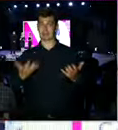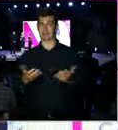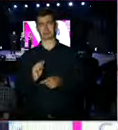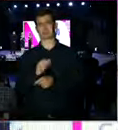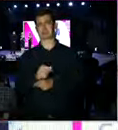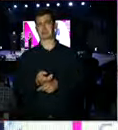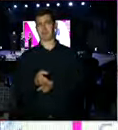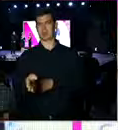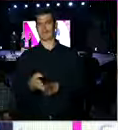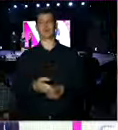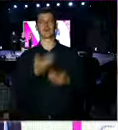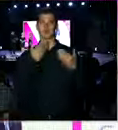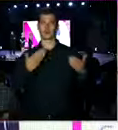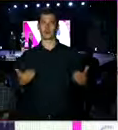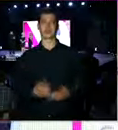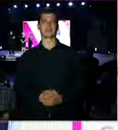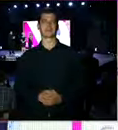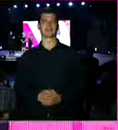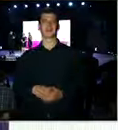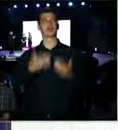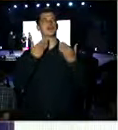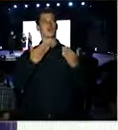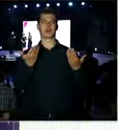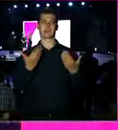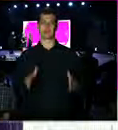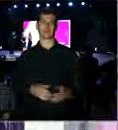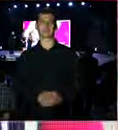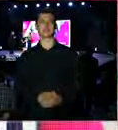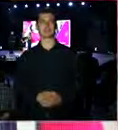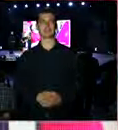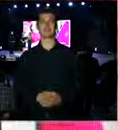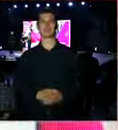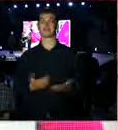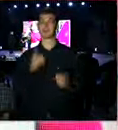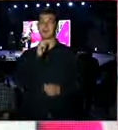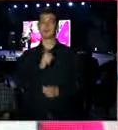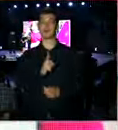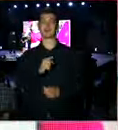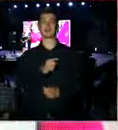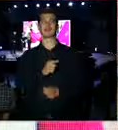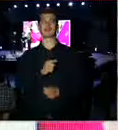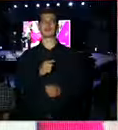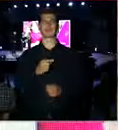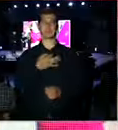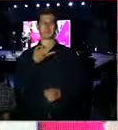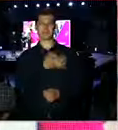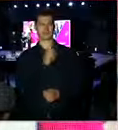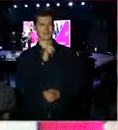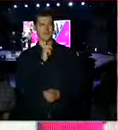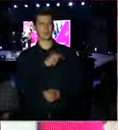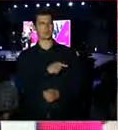Dziękuję uprzejmie. Dziękuję bardzo serdecznie. No i jeszcze jedno pytanie do pana Roberta. Czy takie